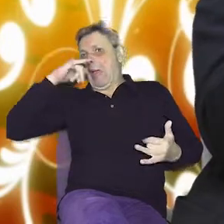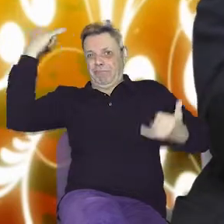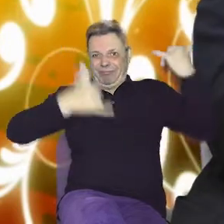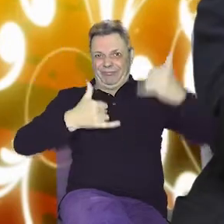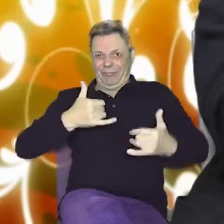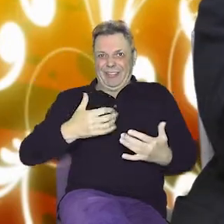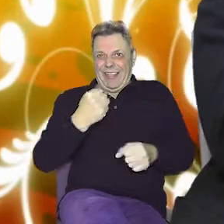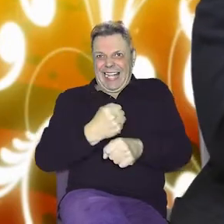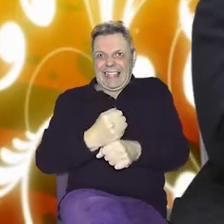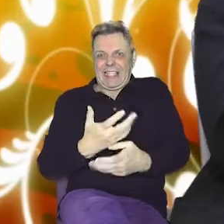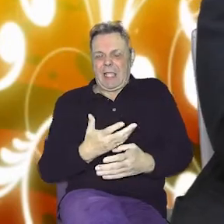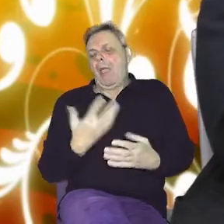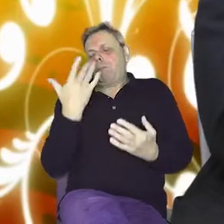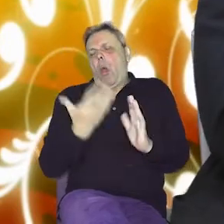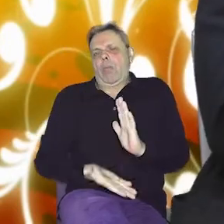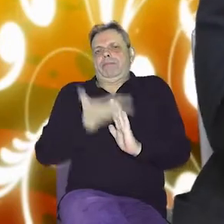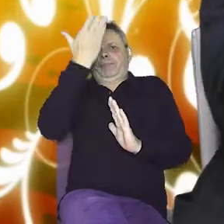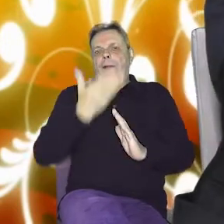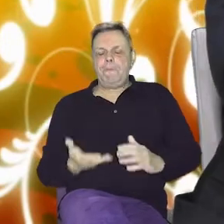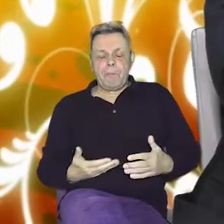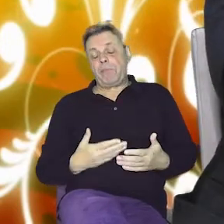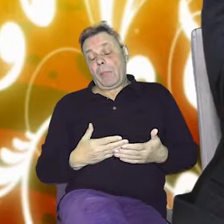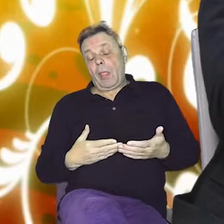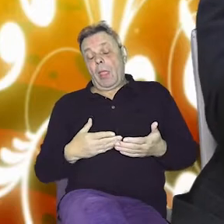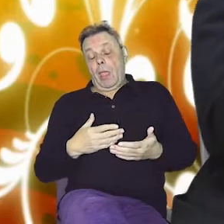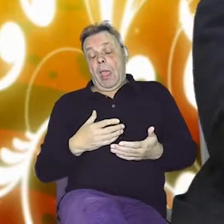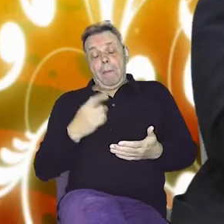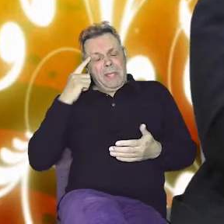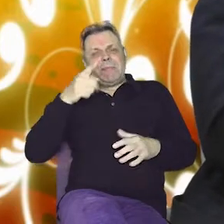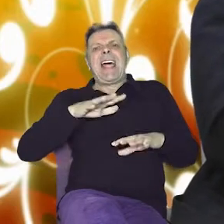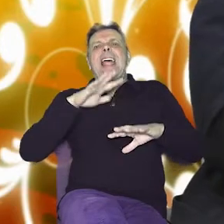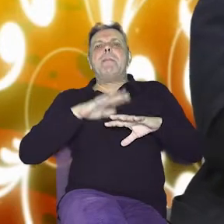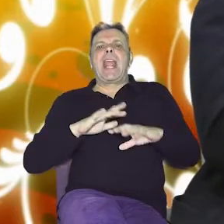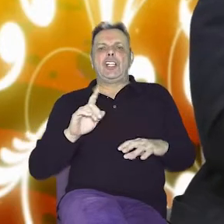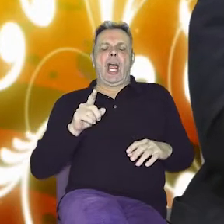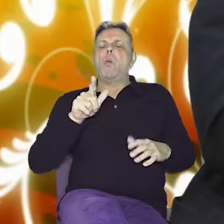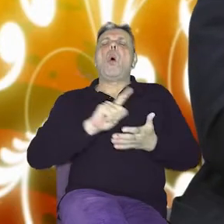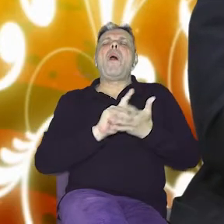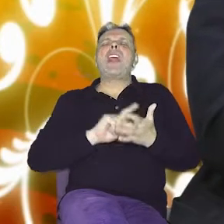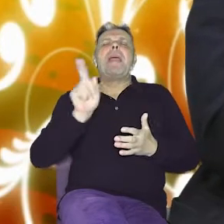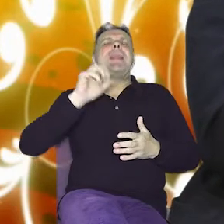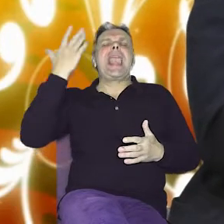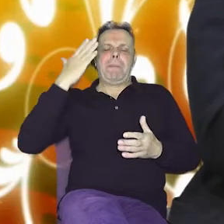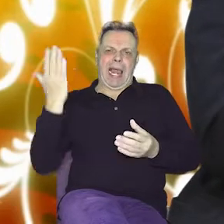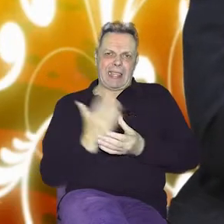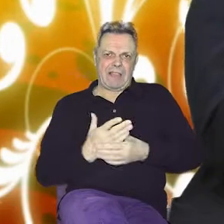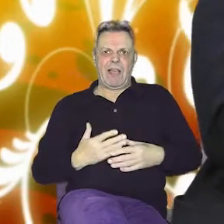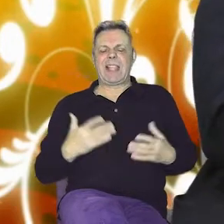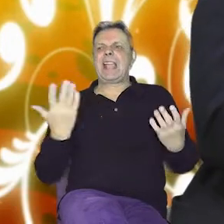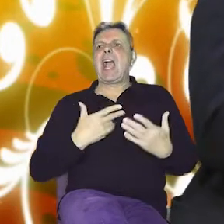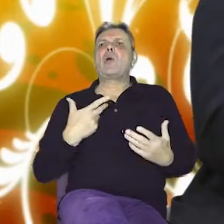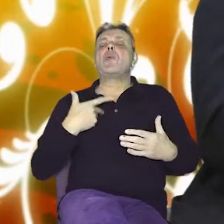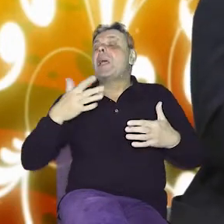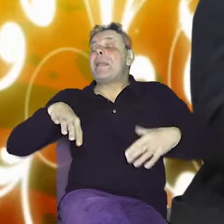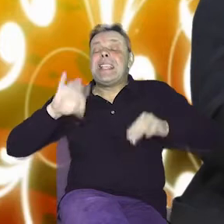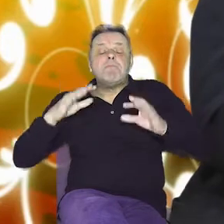dakle, enorman broj se poveća. Jel? Prema tome, mislim da ta mreža nije, u ono vrijeme nije bila adekvatna. Kako smo